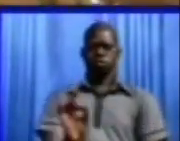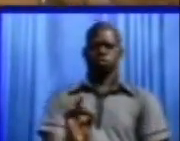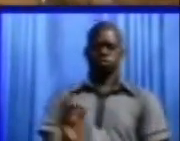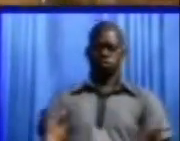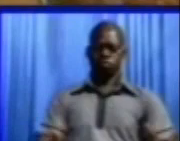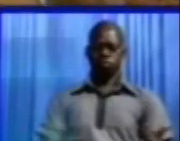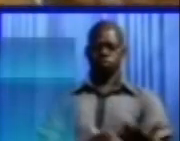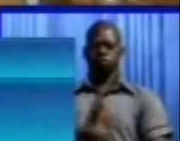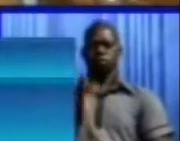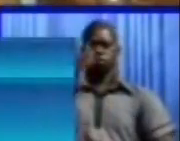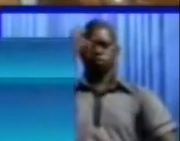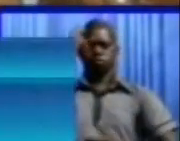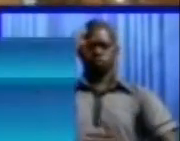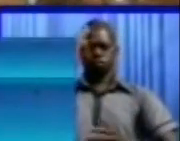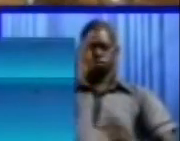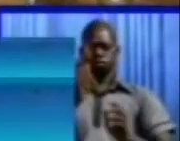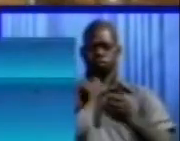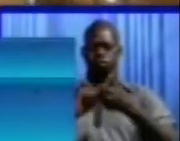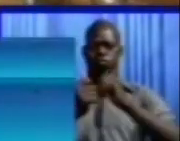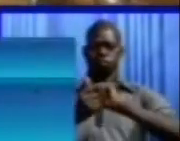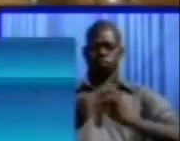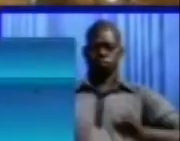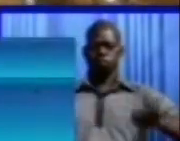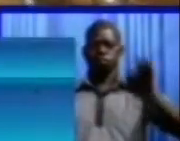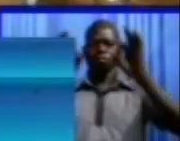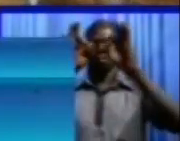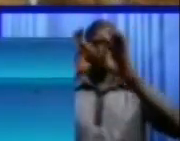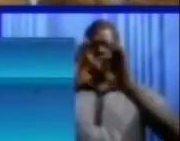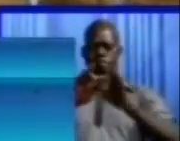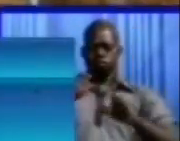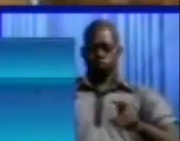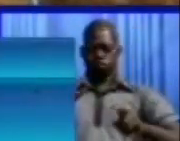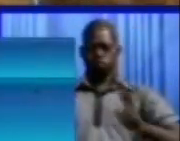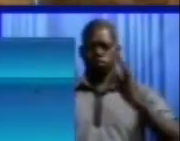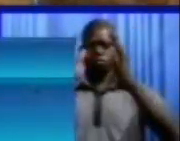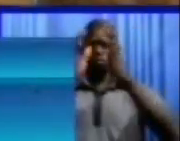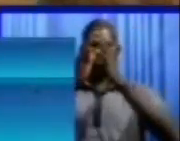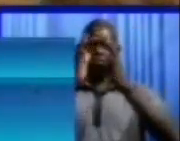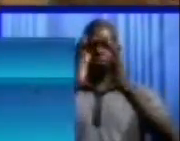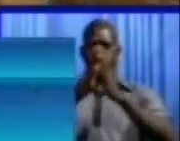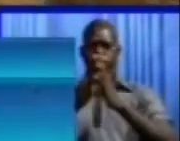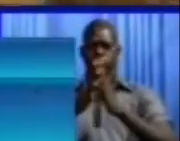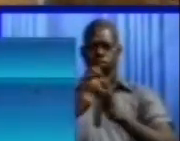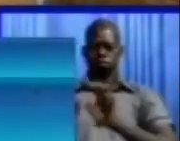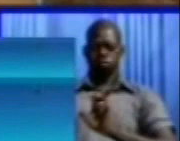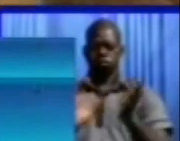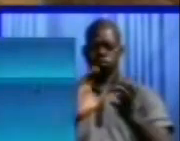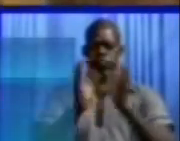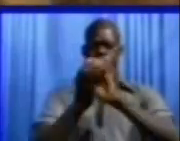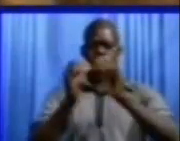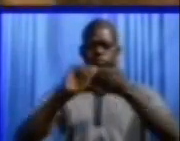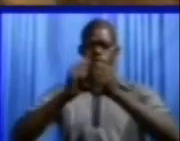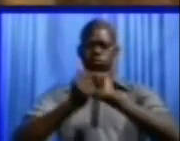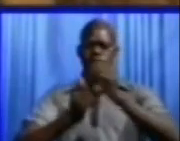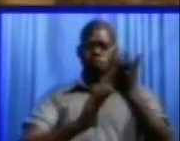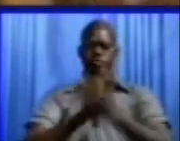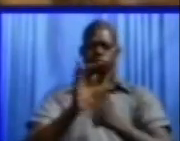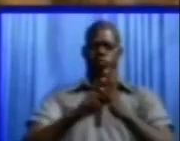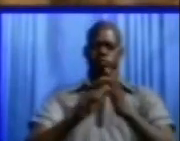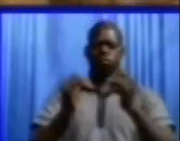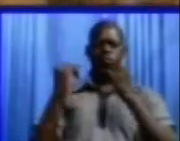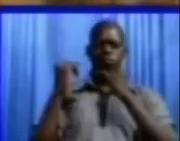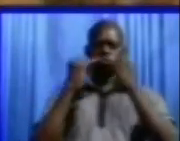par la reconnaissance des problèmes importants auxquels la ville faisait face et les problèmes qui étaient liés aux